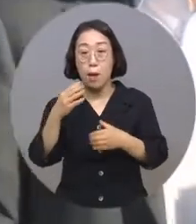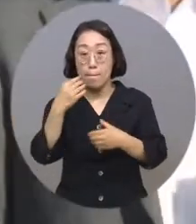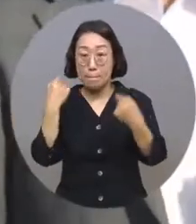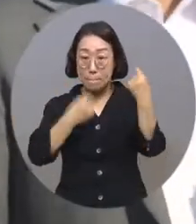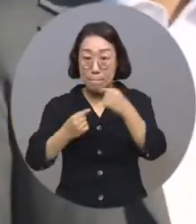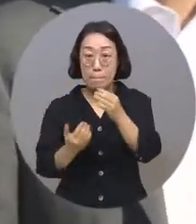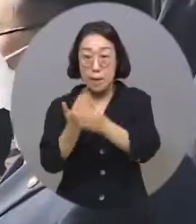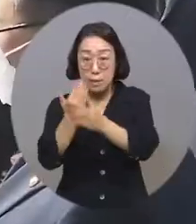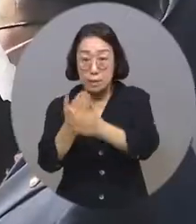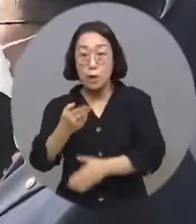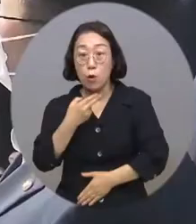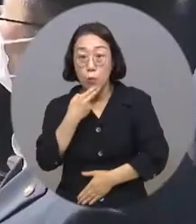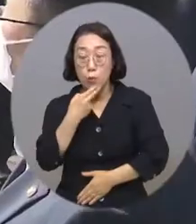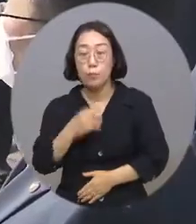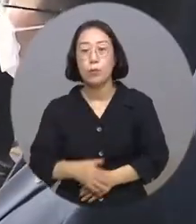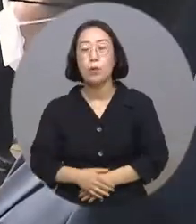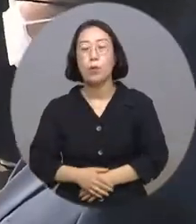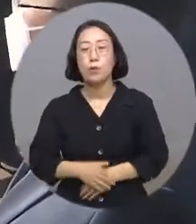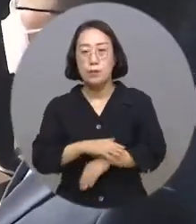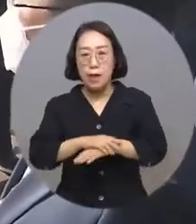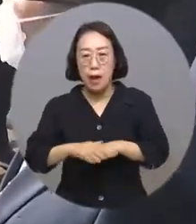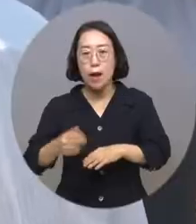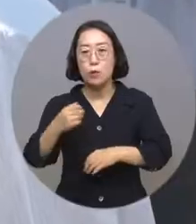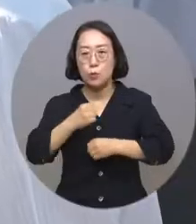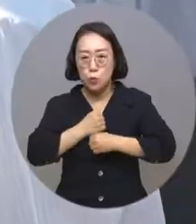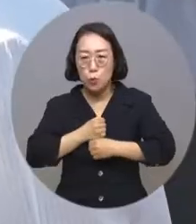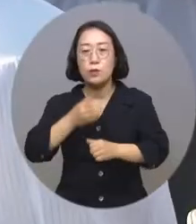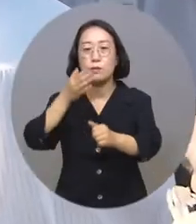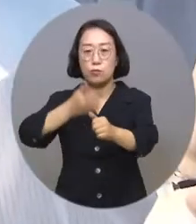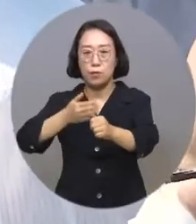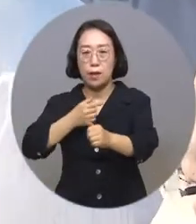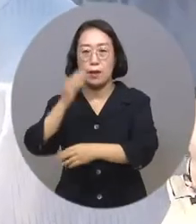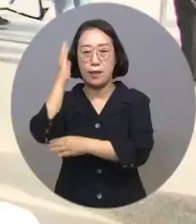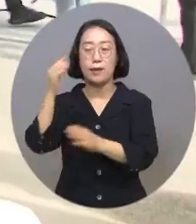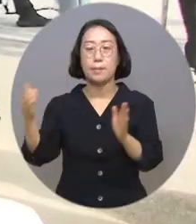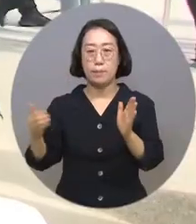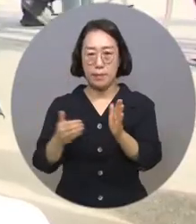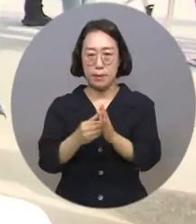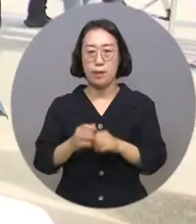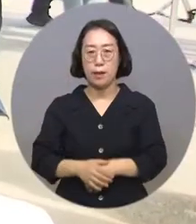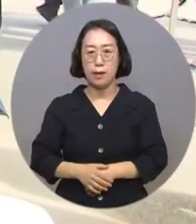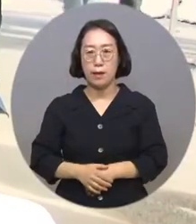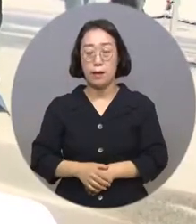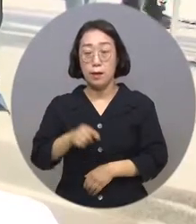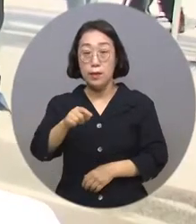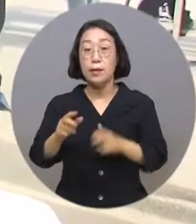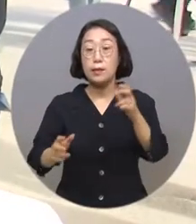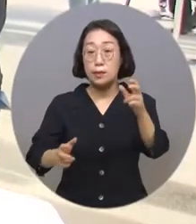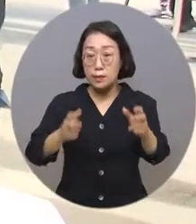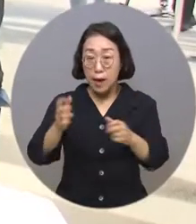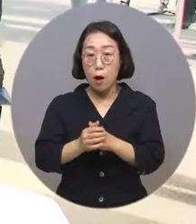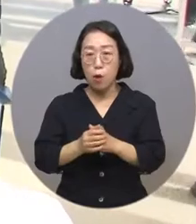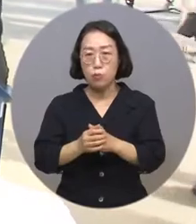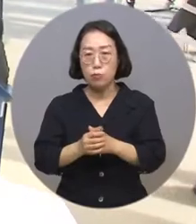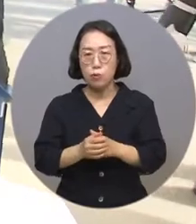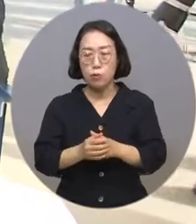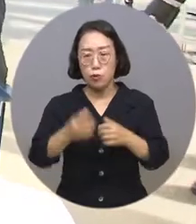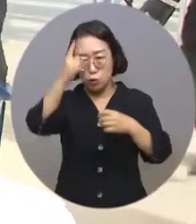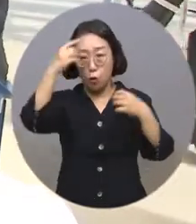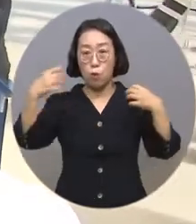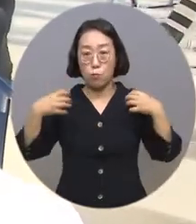발생하지 않도록 현장관리에 만전을 기해달라고 밝혔습니다. 새만금 사업은 여러 부처와